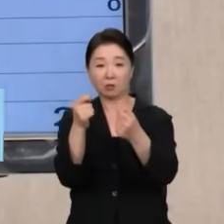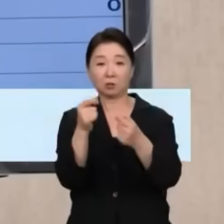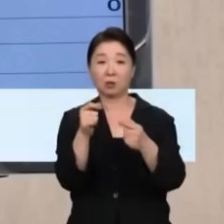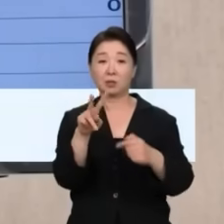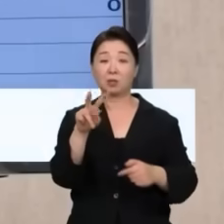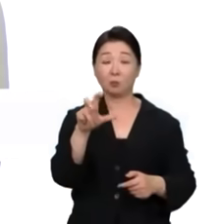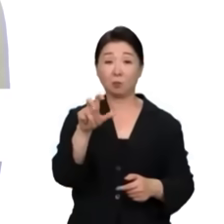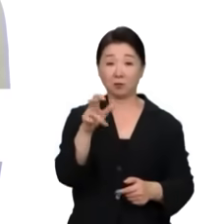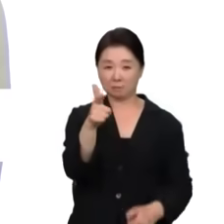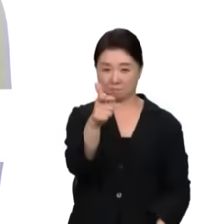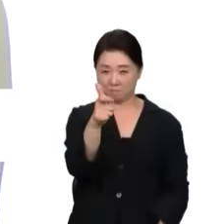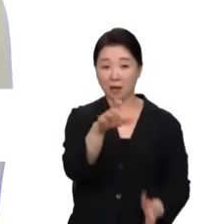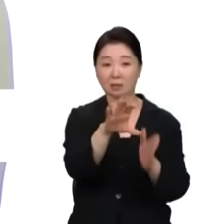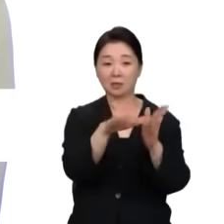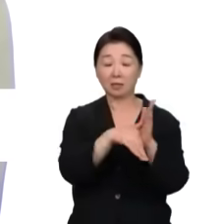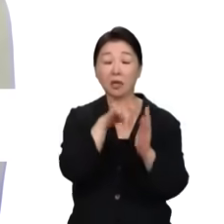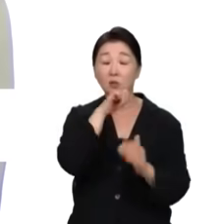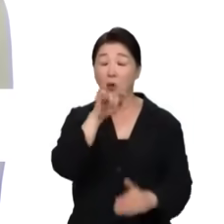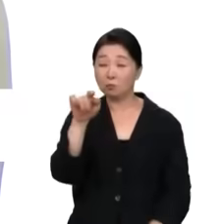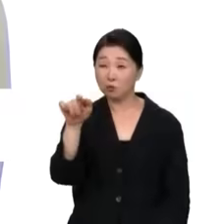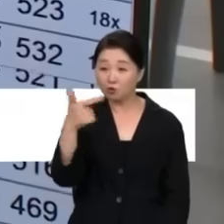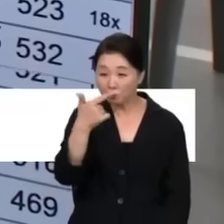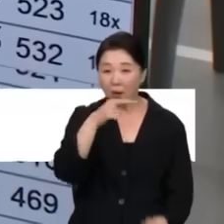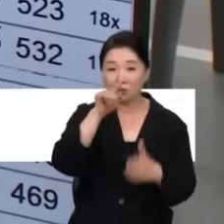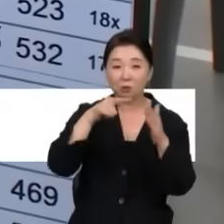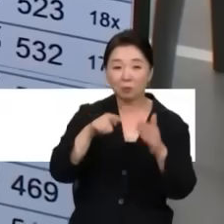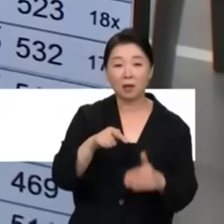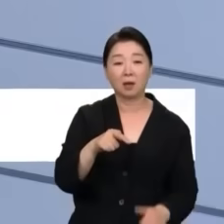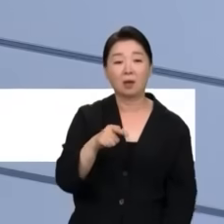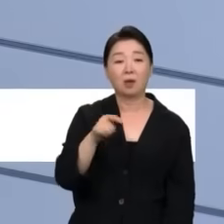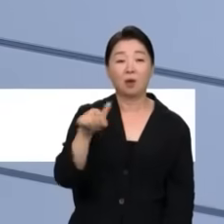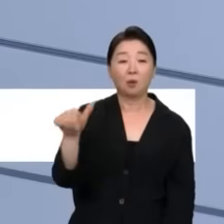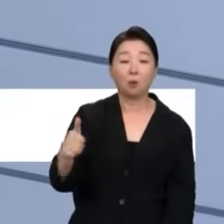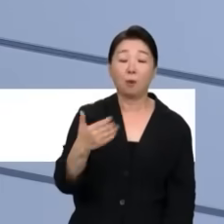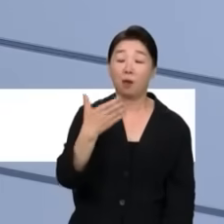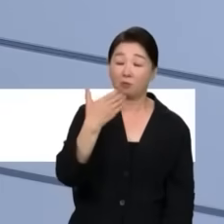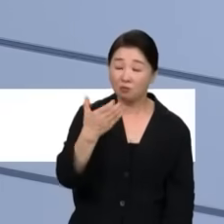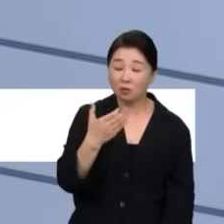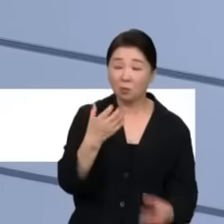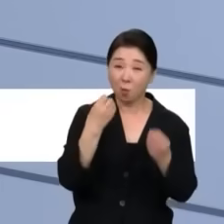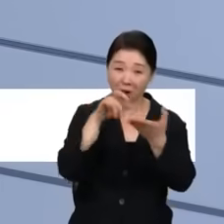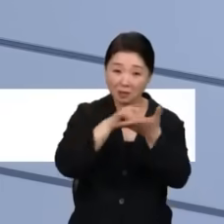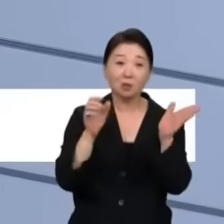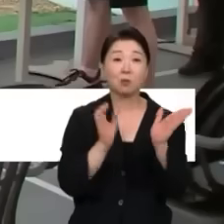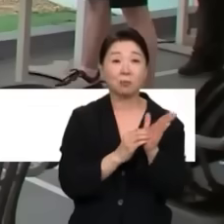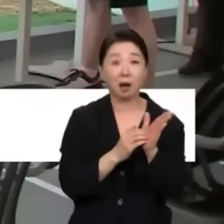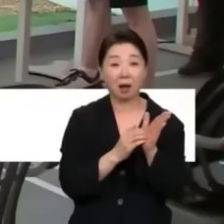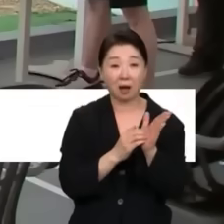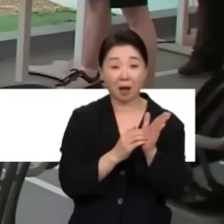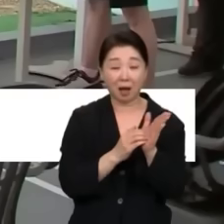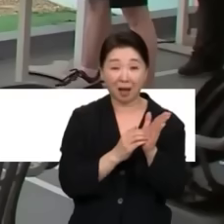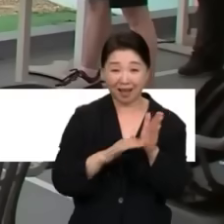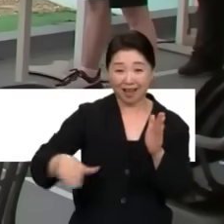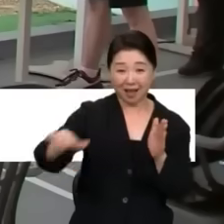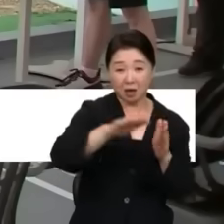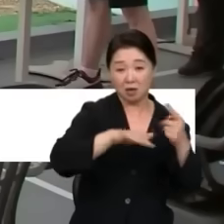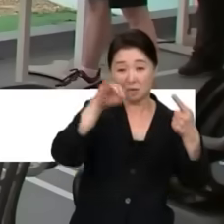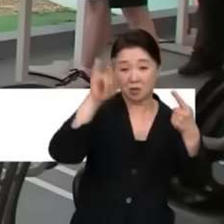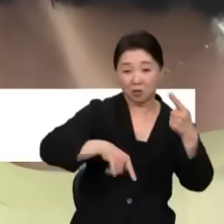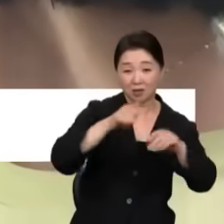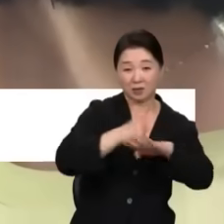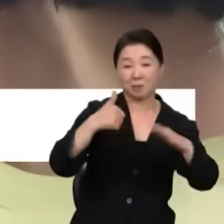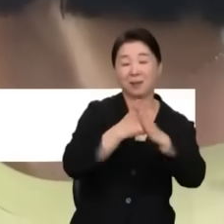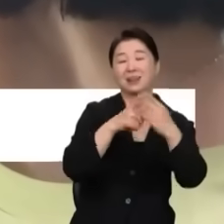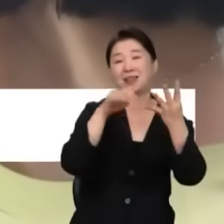건총 본선에선 600점 만점에 590점 기록해 대회 신기록도 써냈던 전체 1위로 결선에 올라서